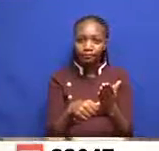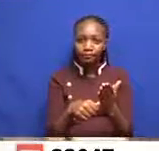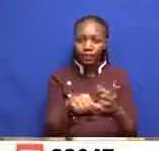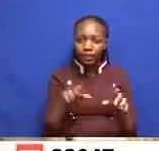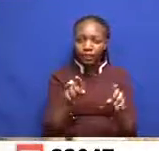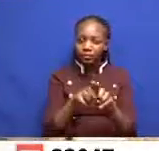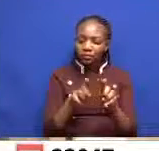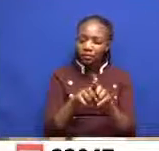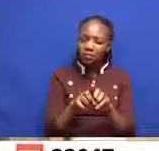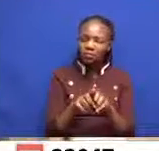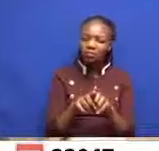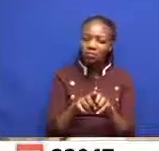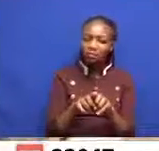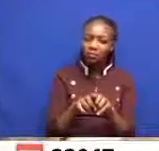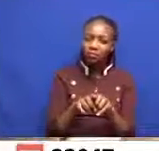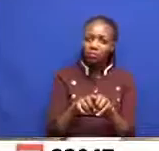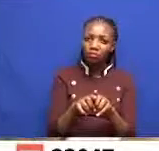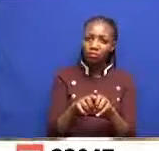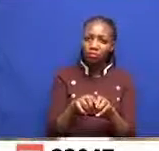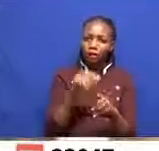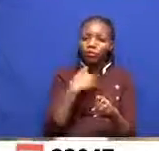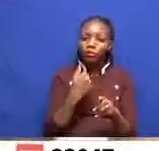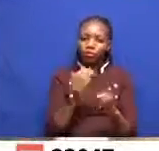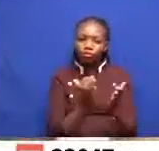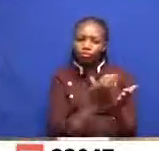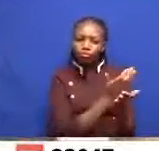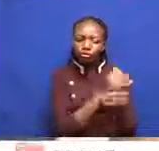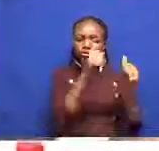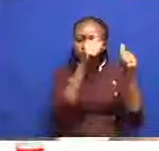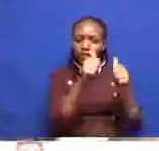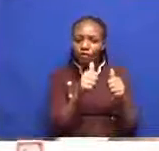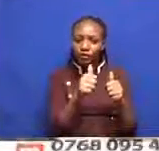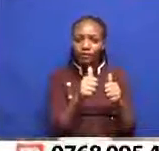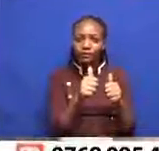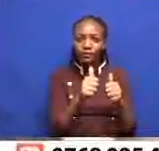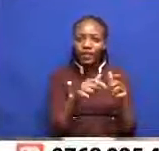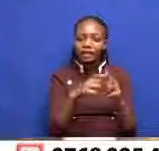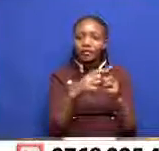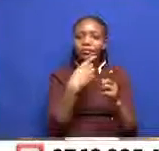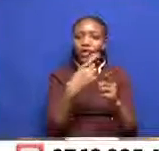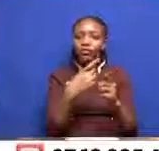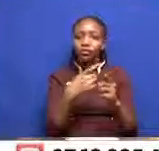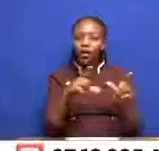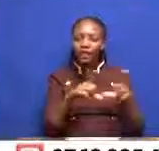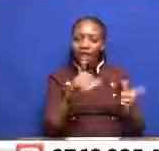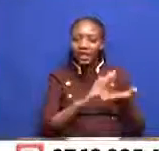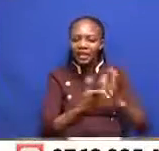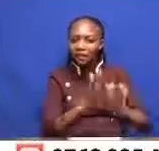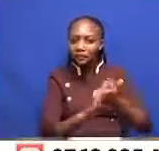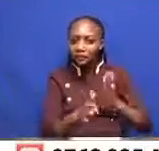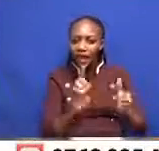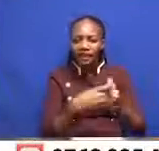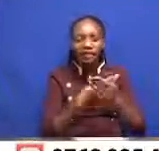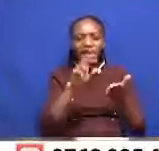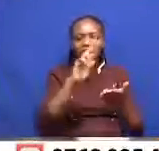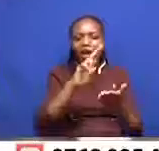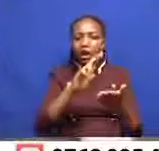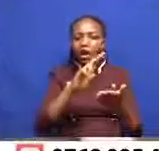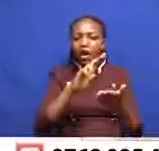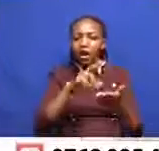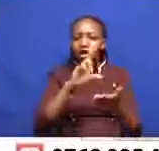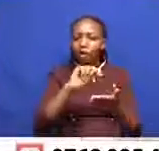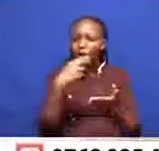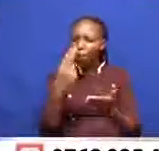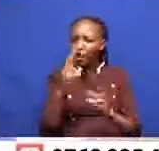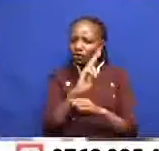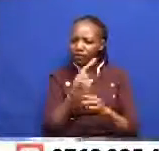kususpend hiyo eviction notice ya kutoa mama ili hiyo shamba ibaki hivyo, mtu yote asitumie hiyo shamba mpaka saa hii.